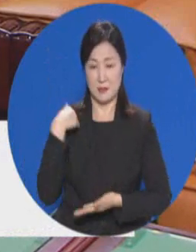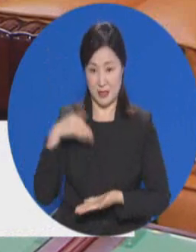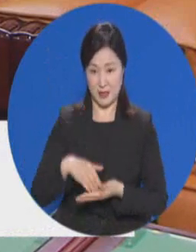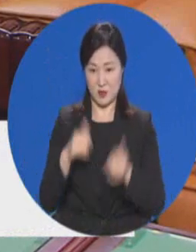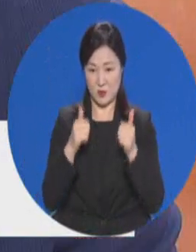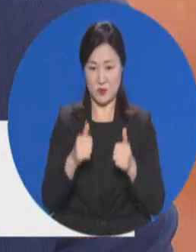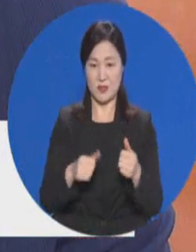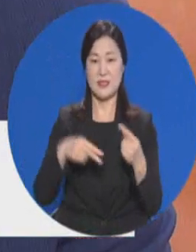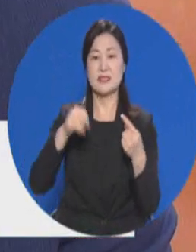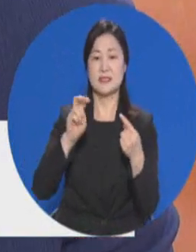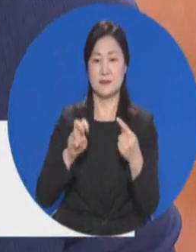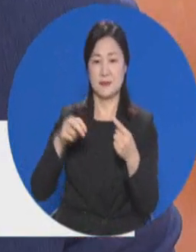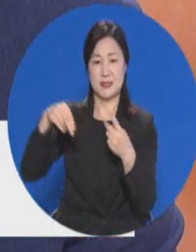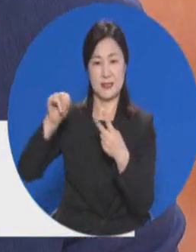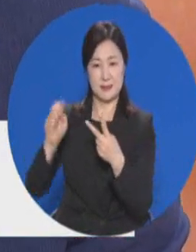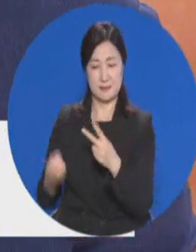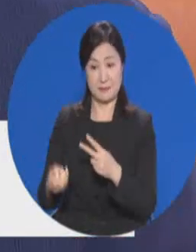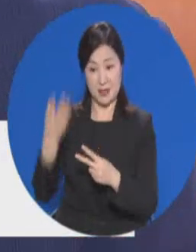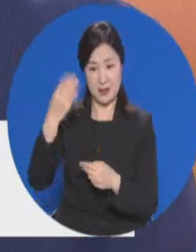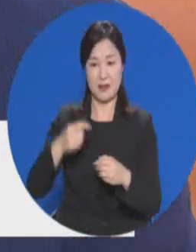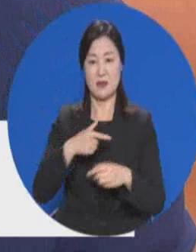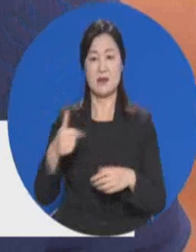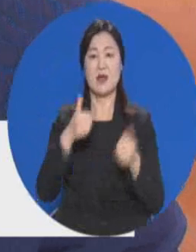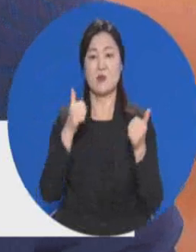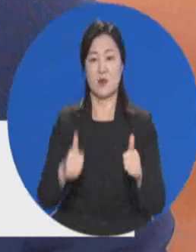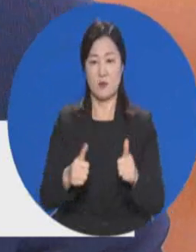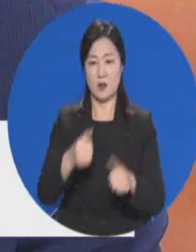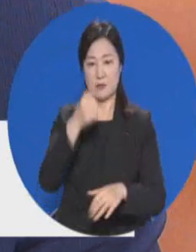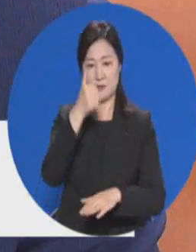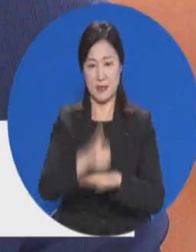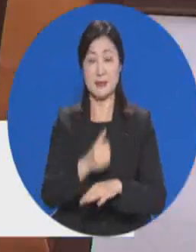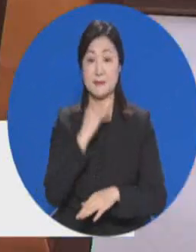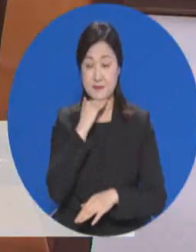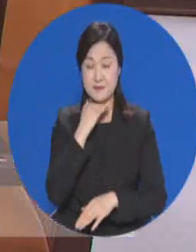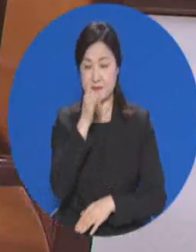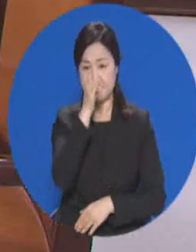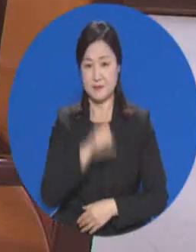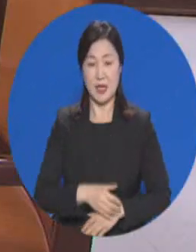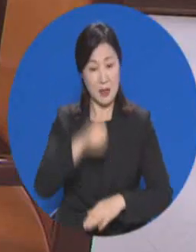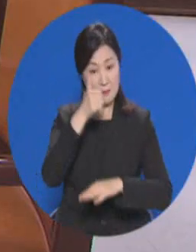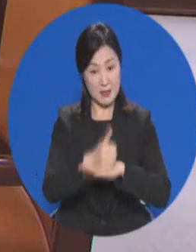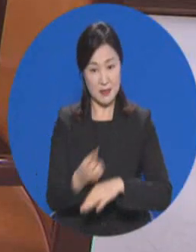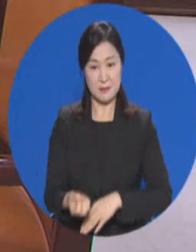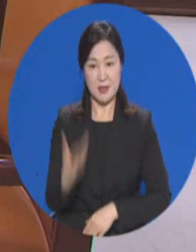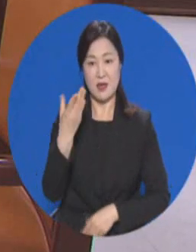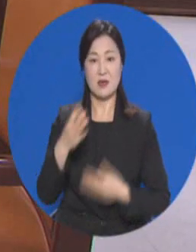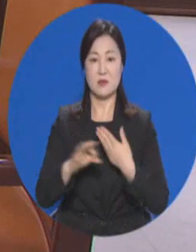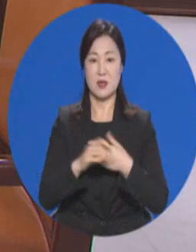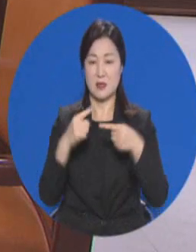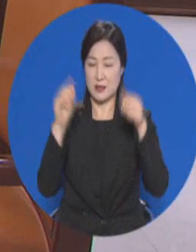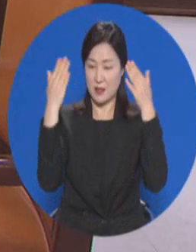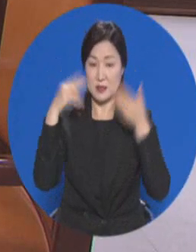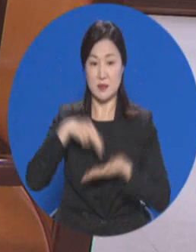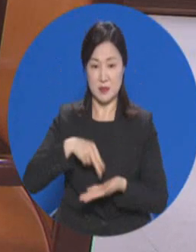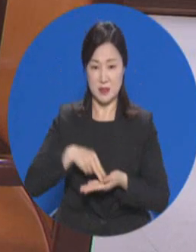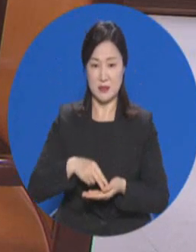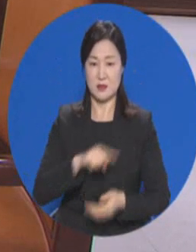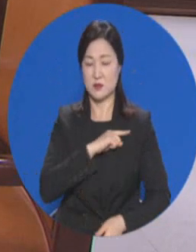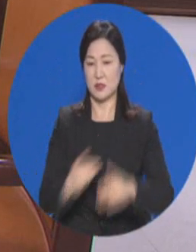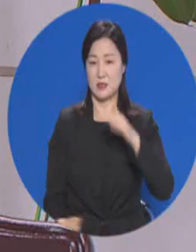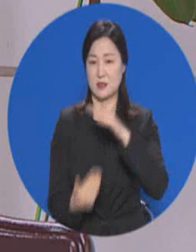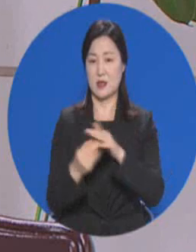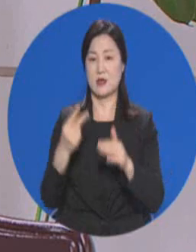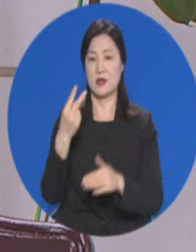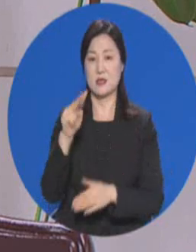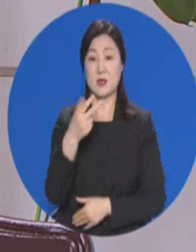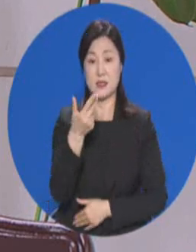1, 2심에서 승소한 뒤 대법원의 판단만을 남겨두고 있습니다. 최종 승소할 경우 대학 측은 최대 279억